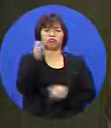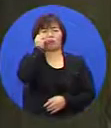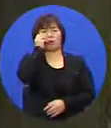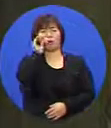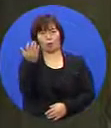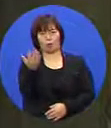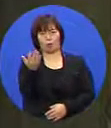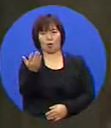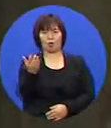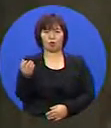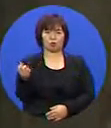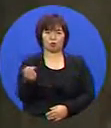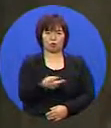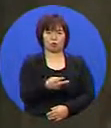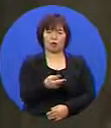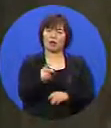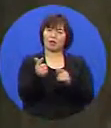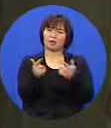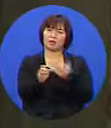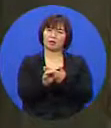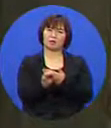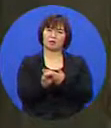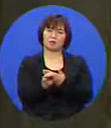한다든가 아니면은